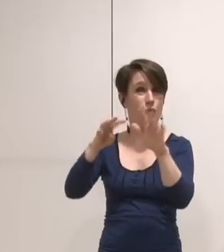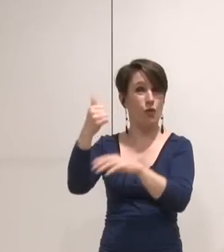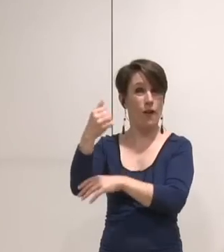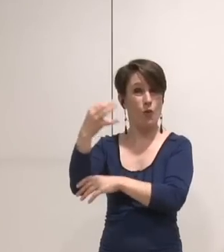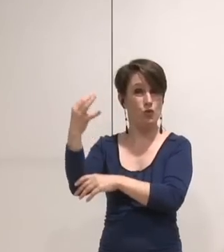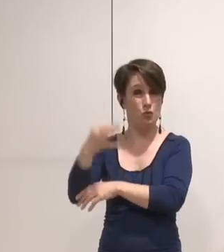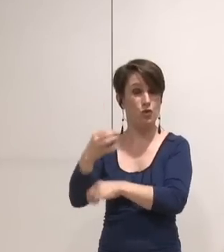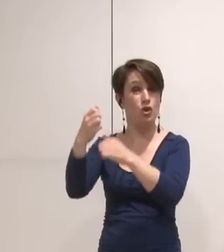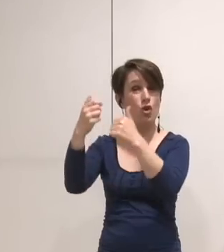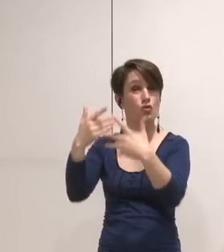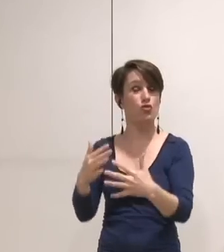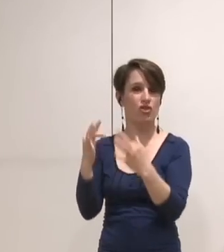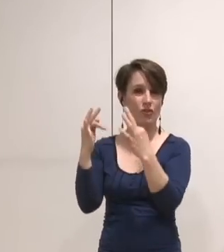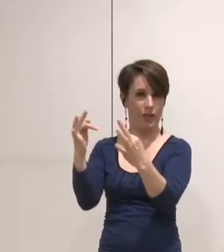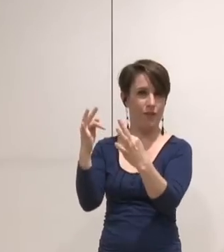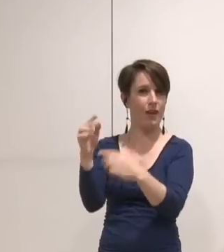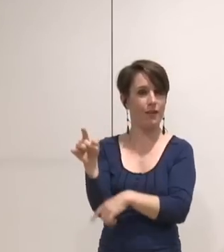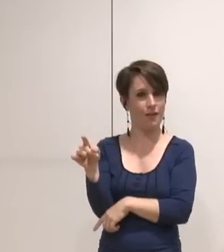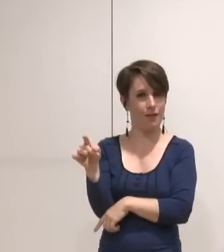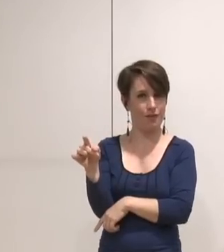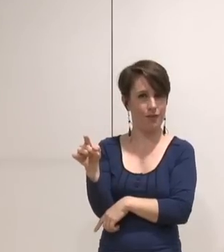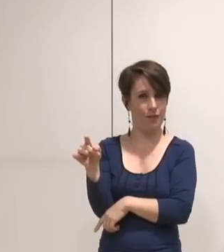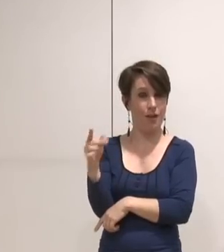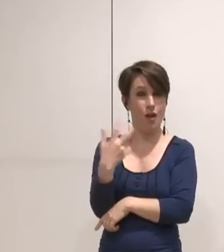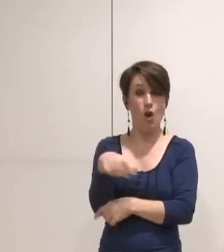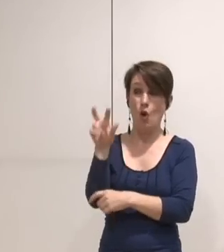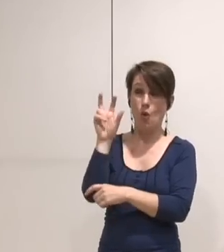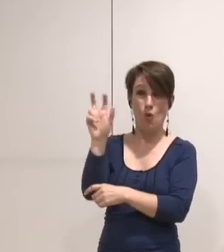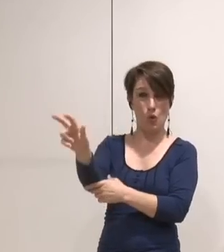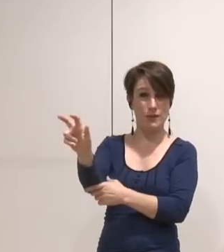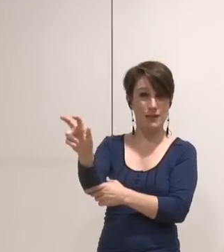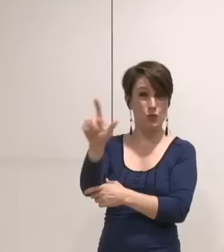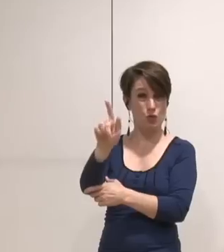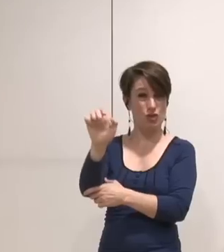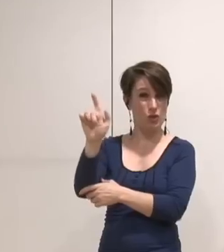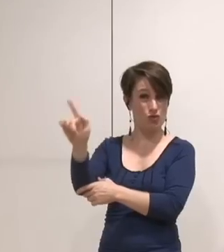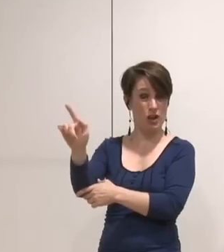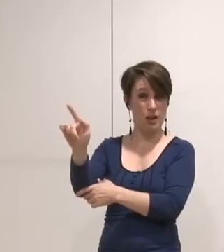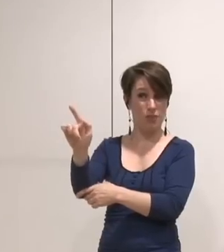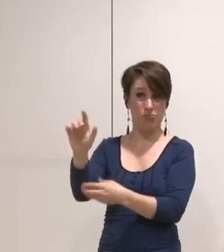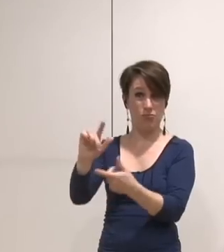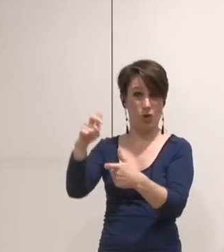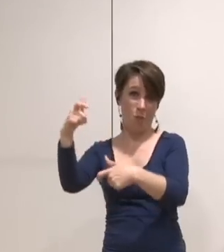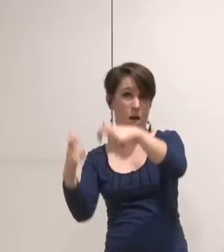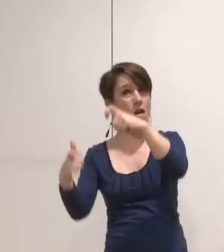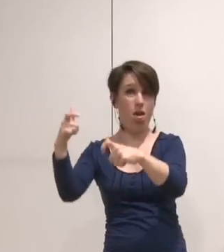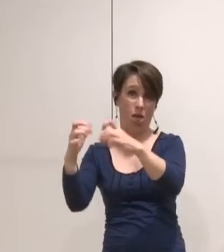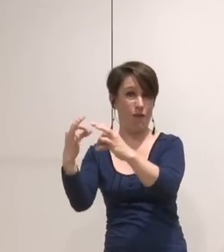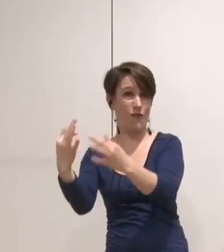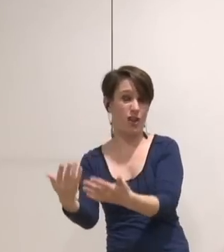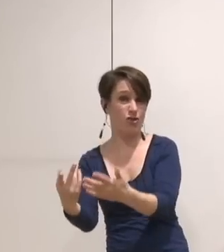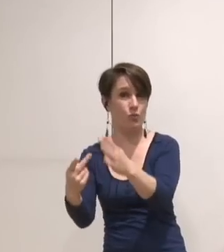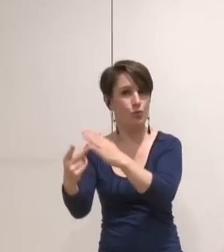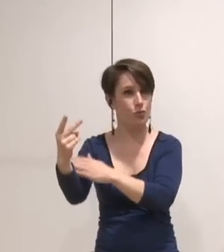d'affaires mettre à mal cette concession c'est détruire la raison d'être de